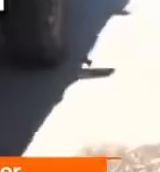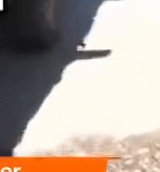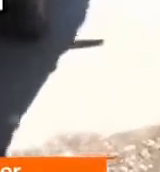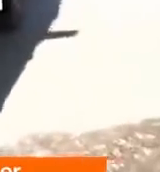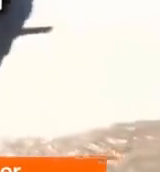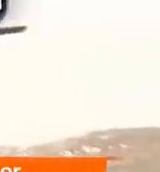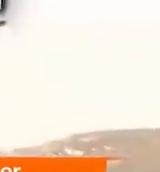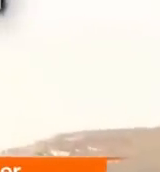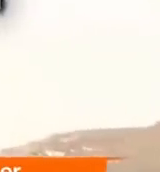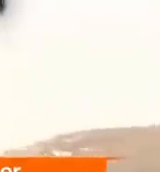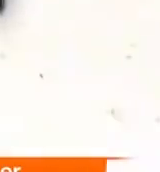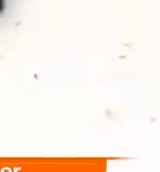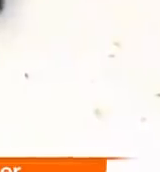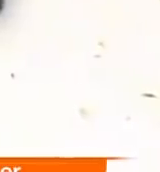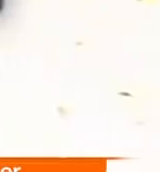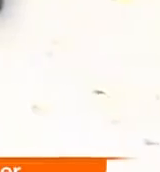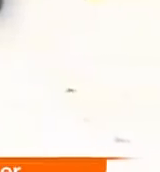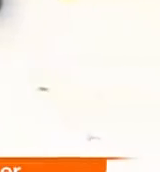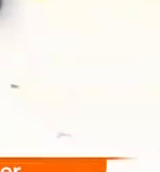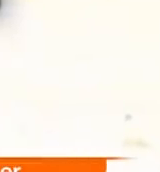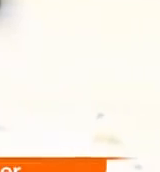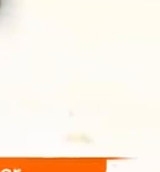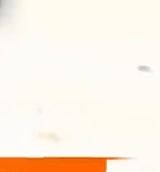birazdan ATV ana haberde.